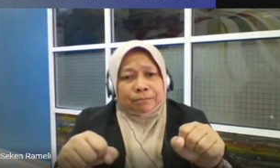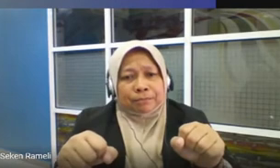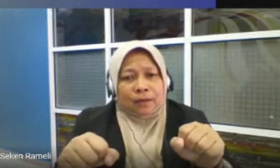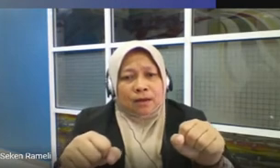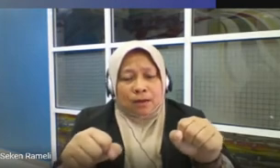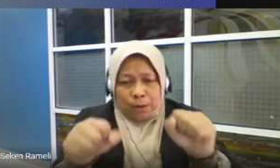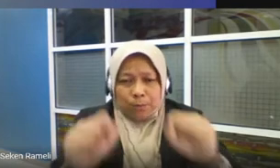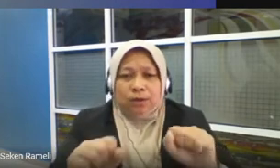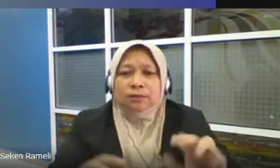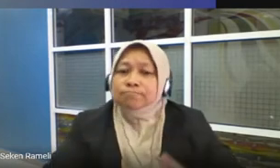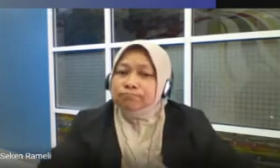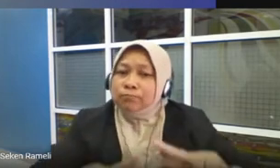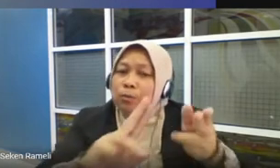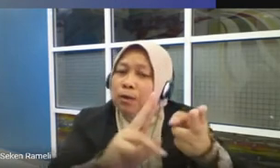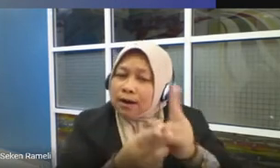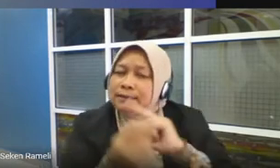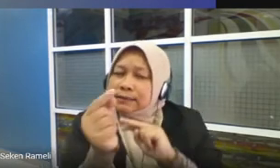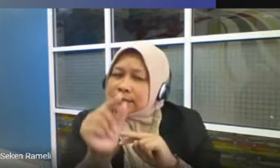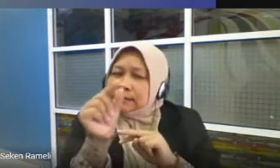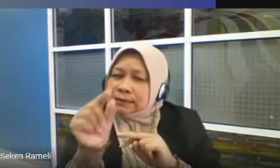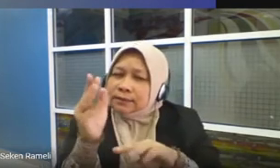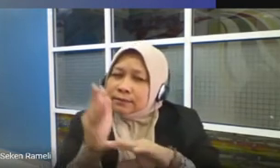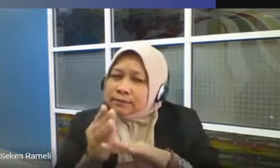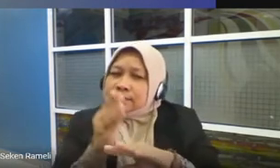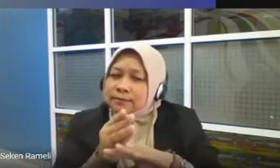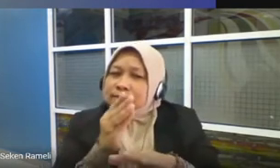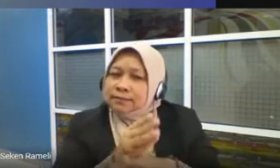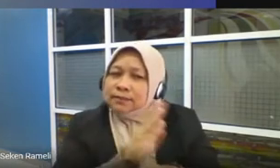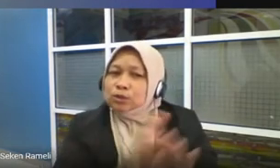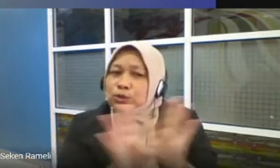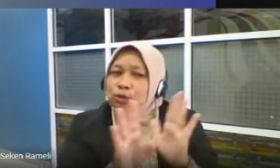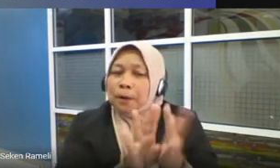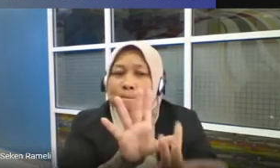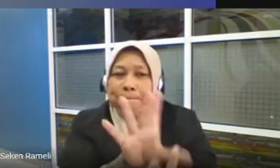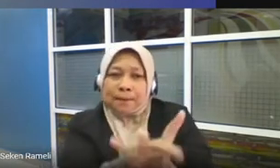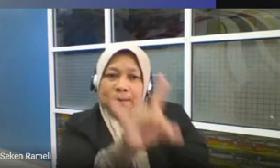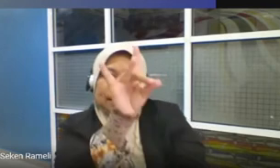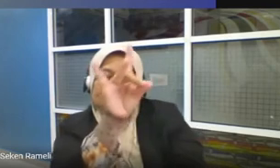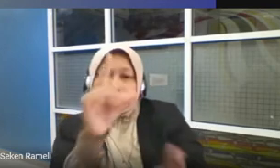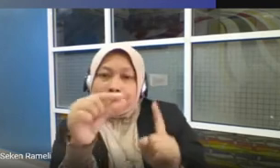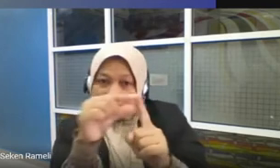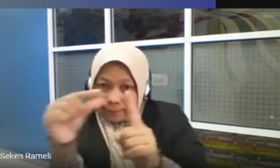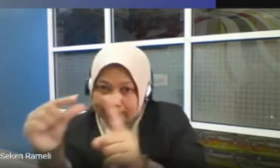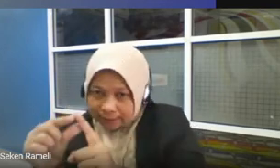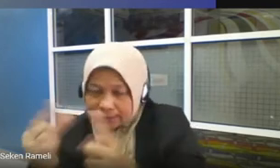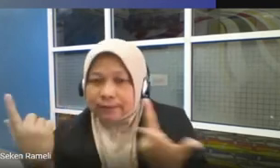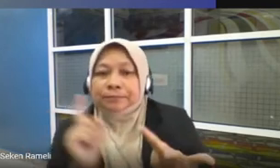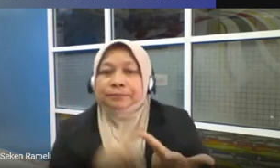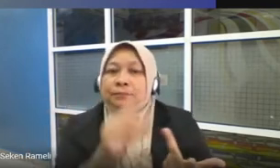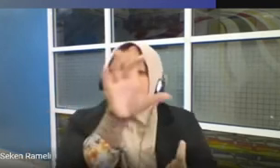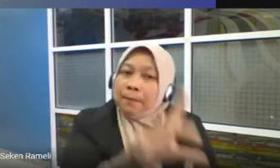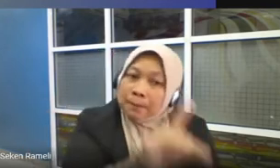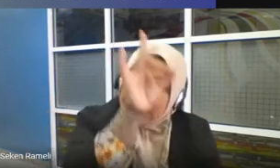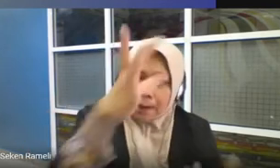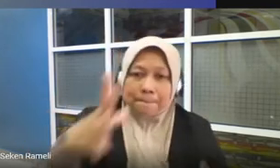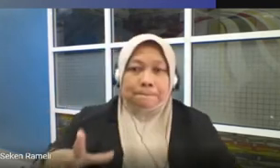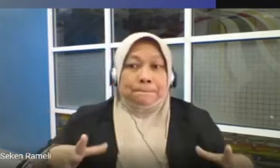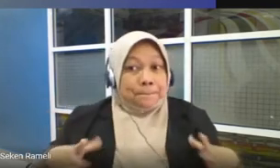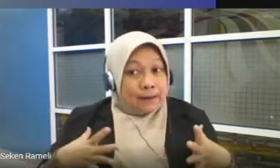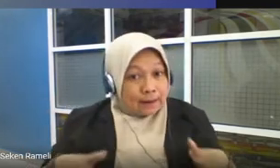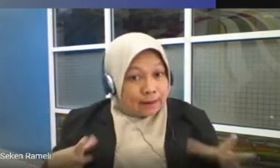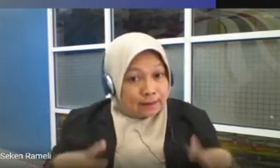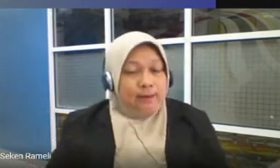mold ataupun berubah sedikit demi sedikit. Contohnya dari segi pemilihan perkataan, pemilihan pakaian